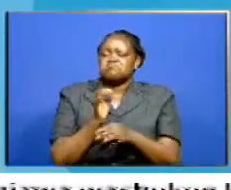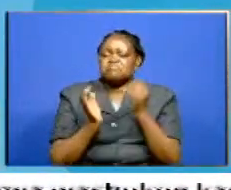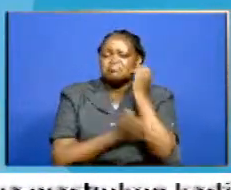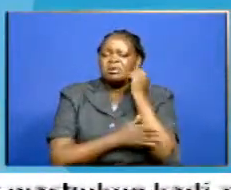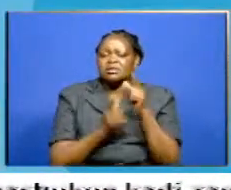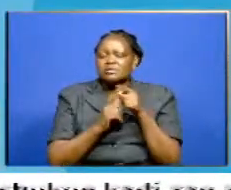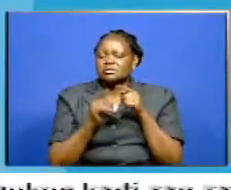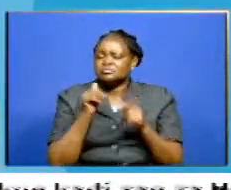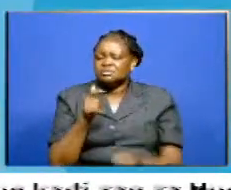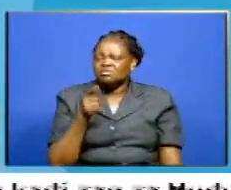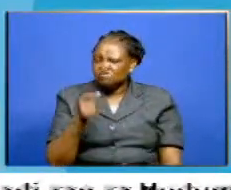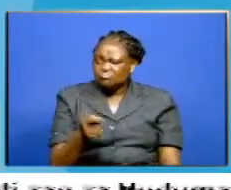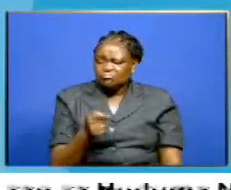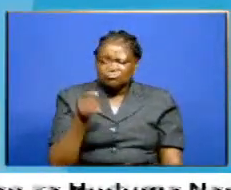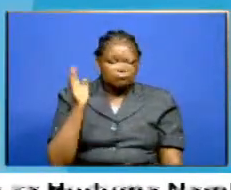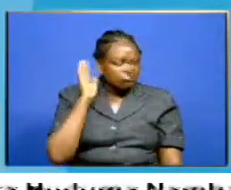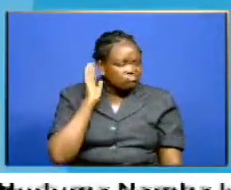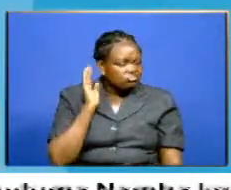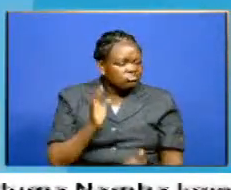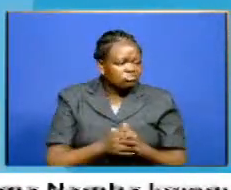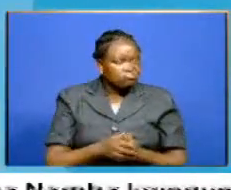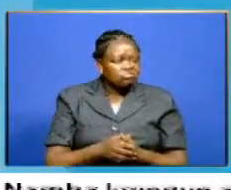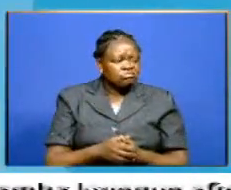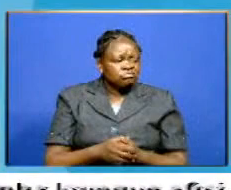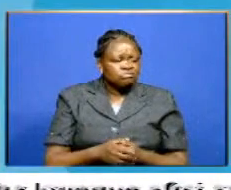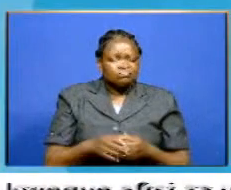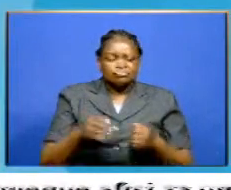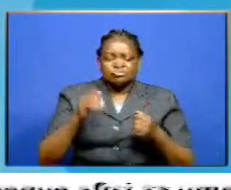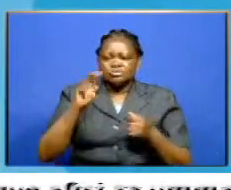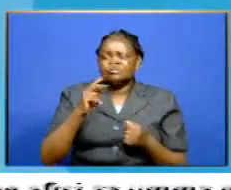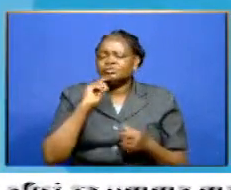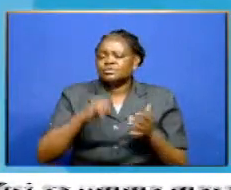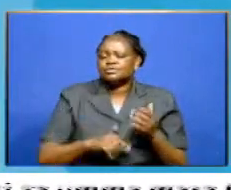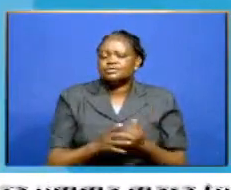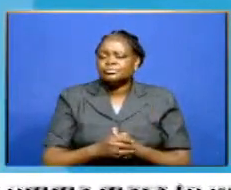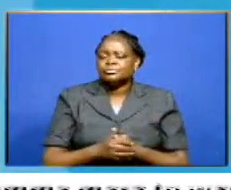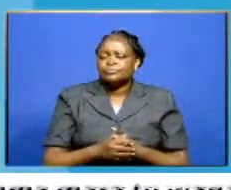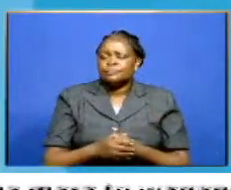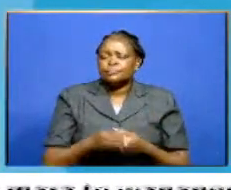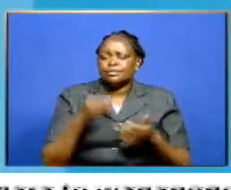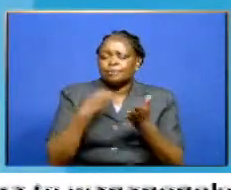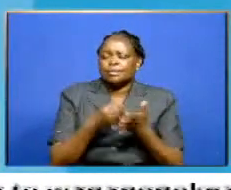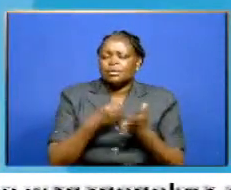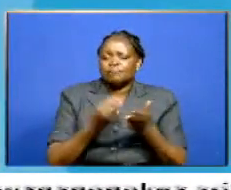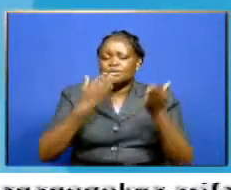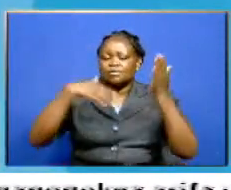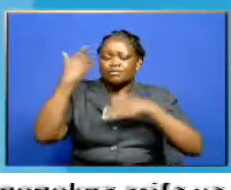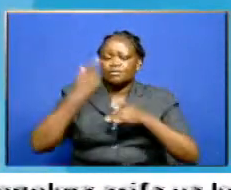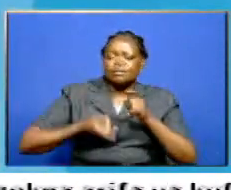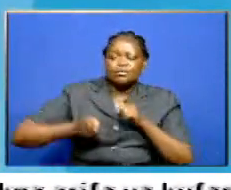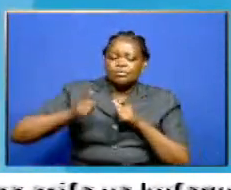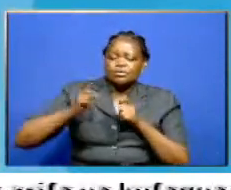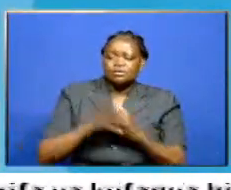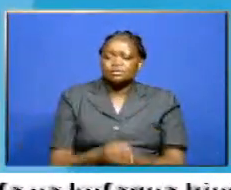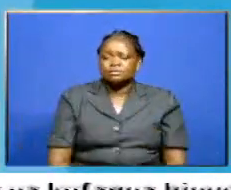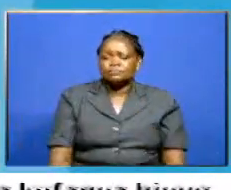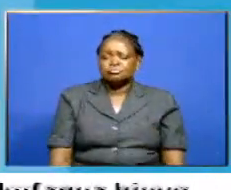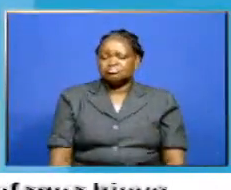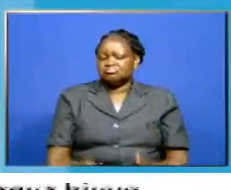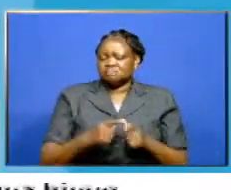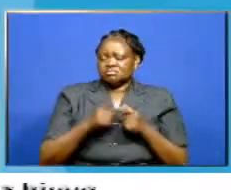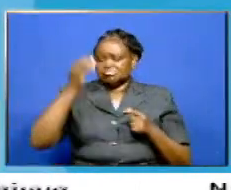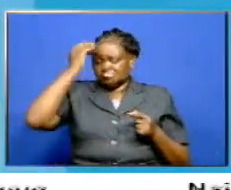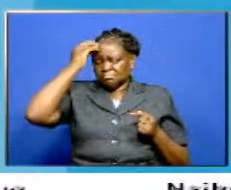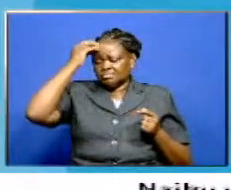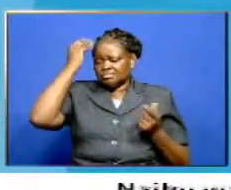akikaa kidogo tena anasikia runinga inasema kwamba hela ya chuo kikuu inaenda kuongezwa, yule